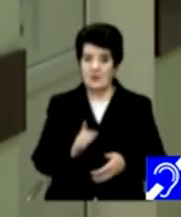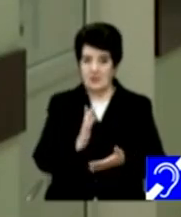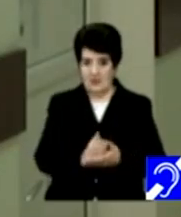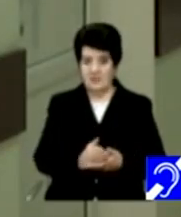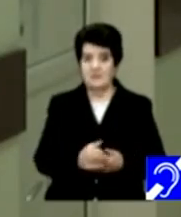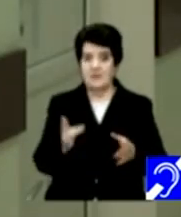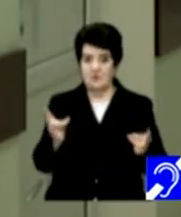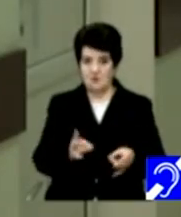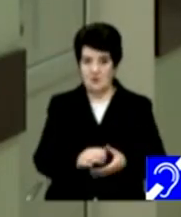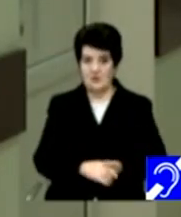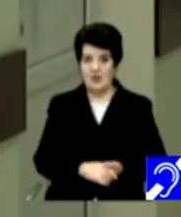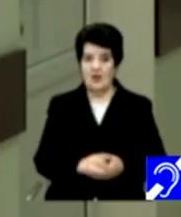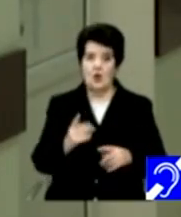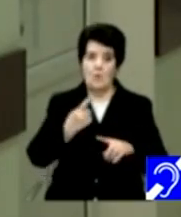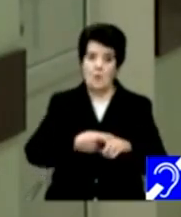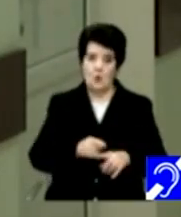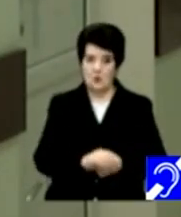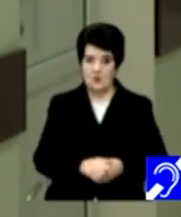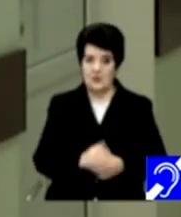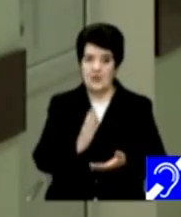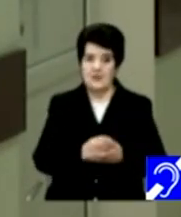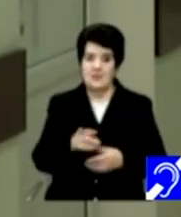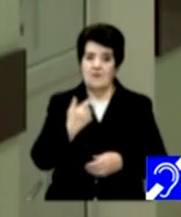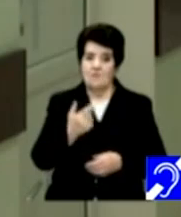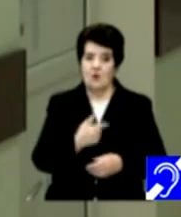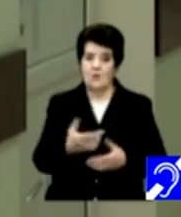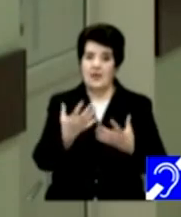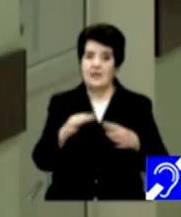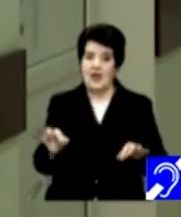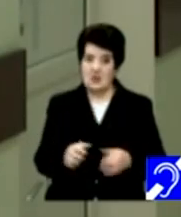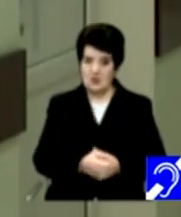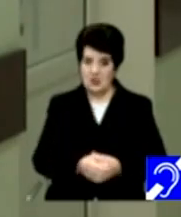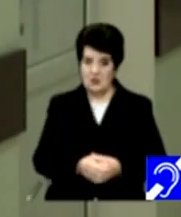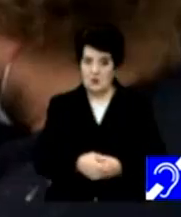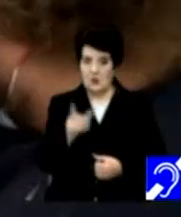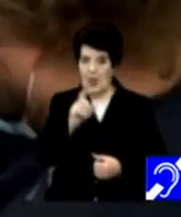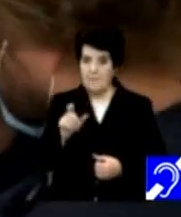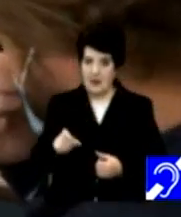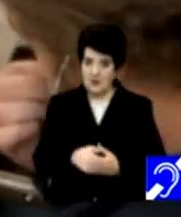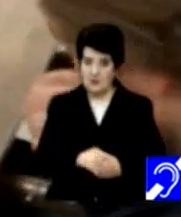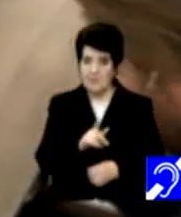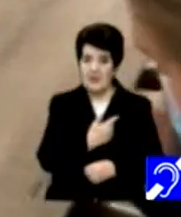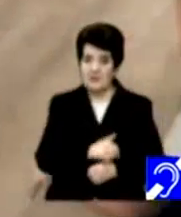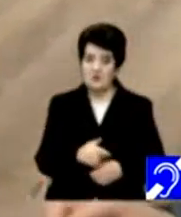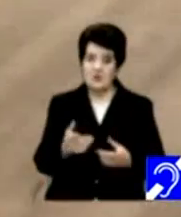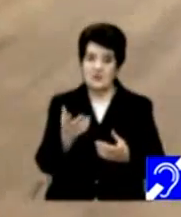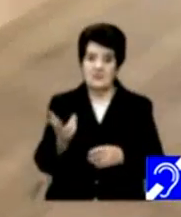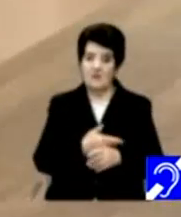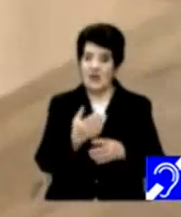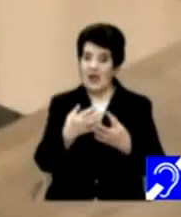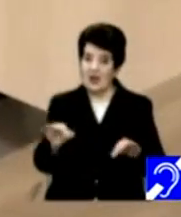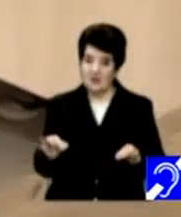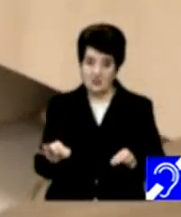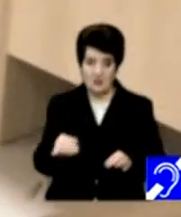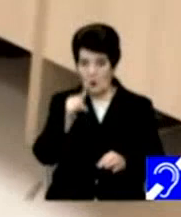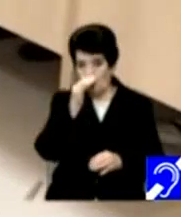absolut necesară. În plus, este vorba de accesul la pacienți. Medicina fără acces la pacienți nu poate